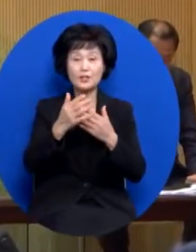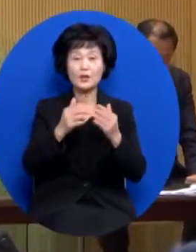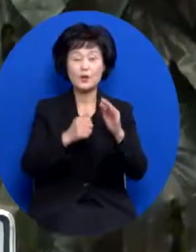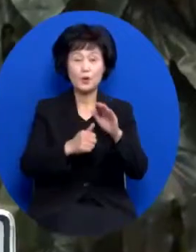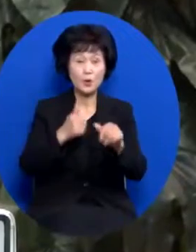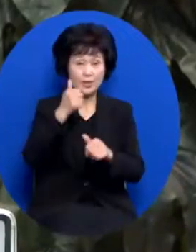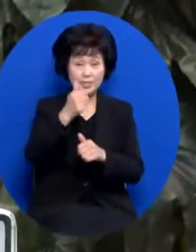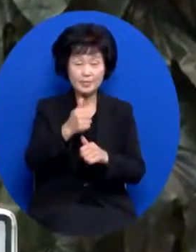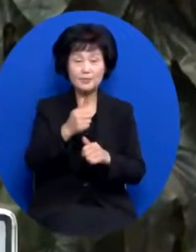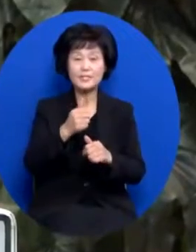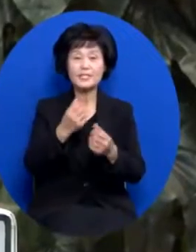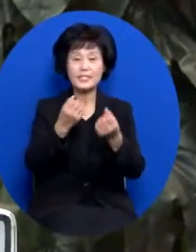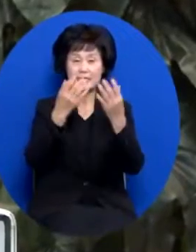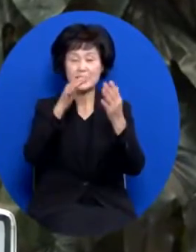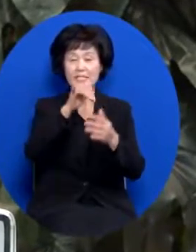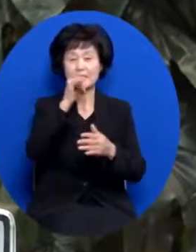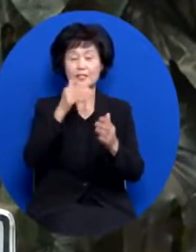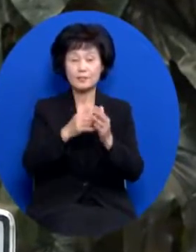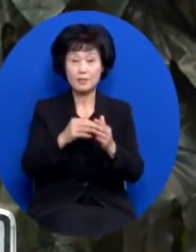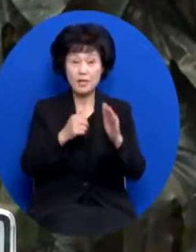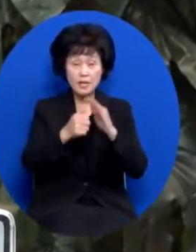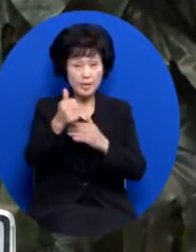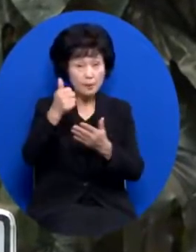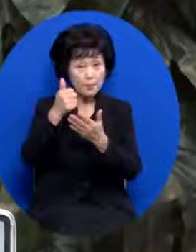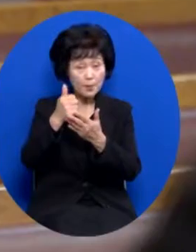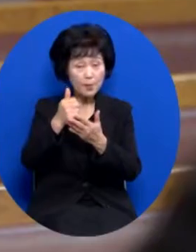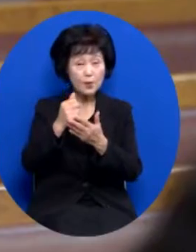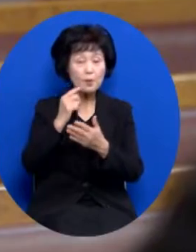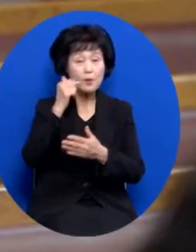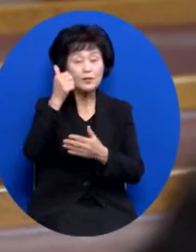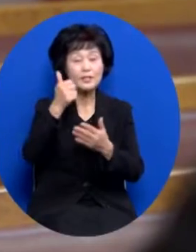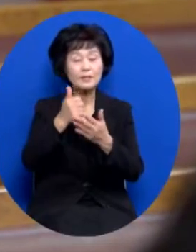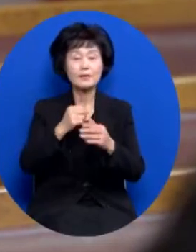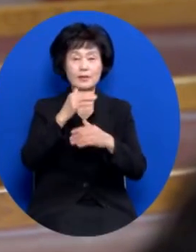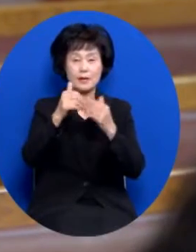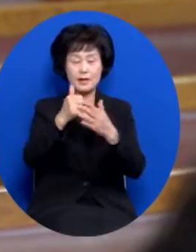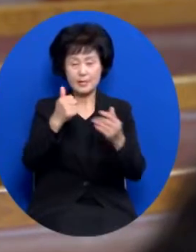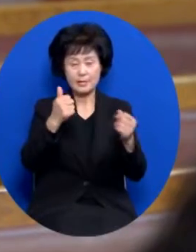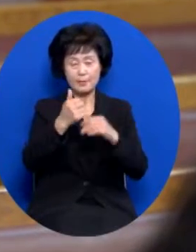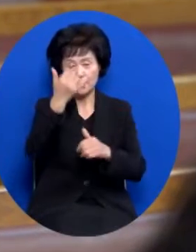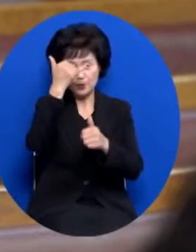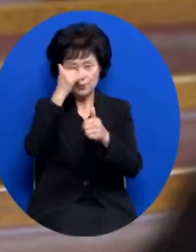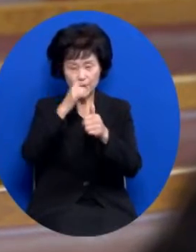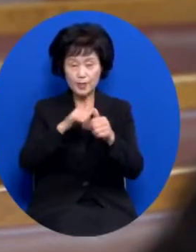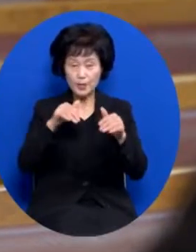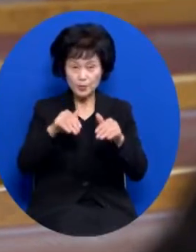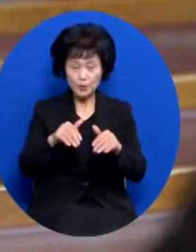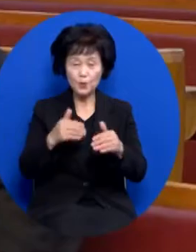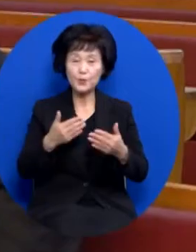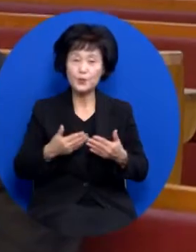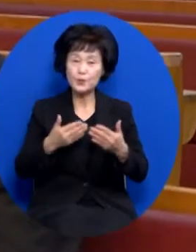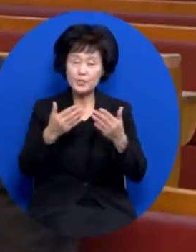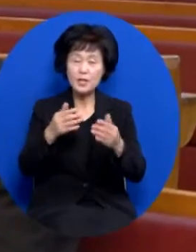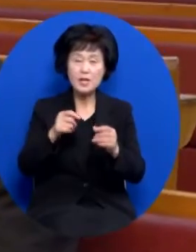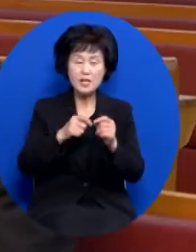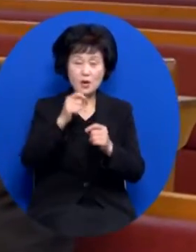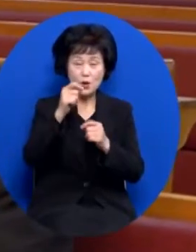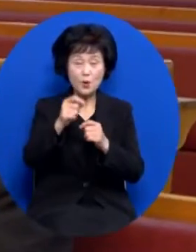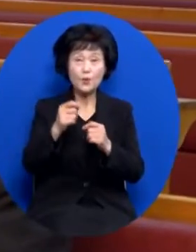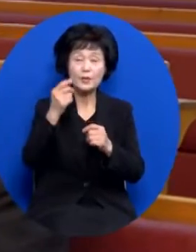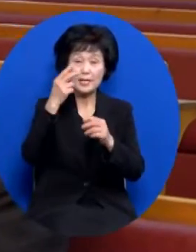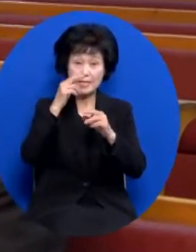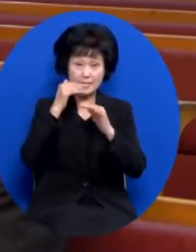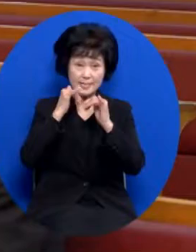예배에서 아산시 기독교연합회 대표회장 임정대 목사는 하나님 앞에 충성된 종으로 헌신해 영원한 상급을